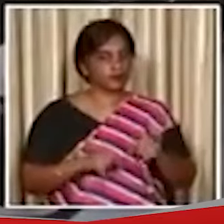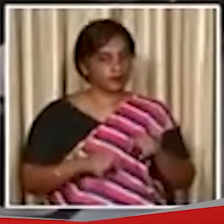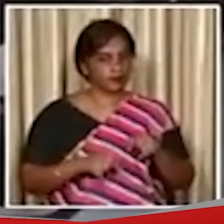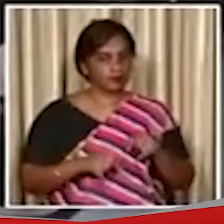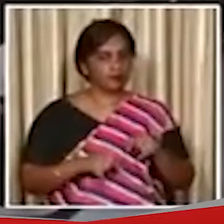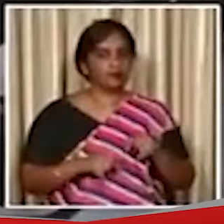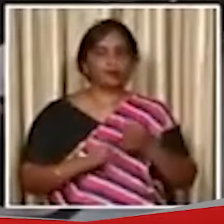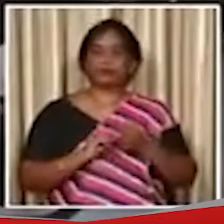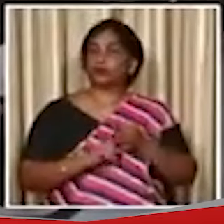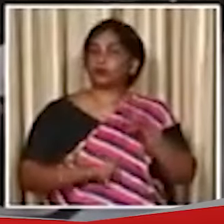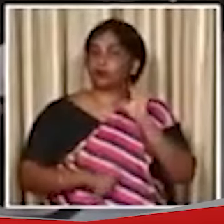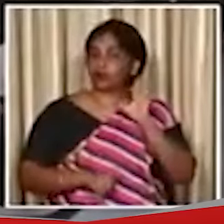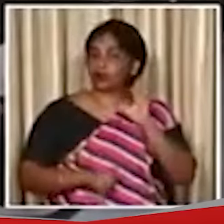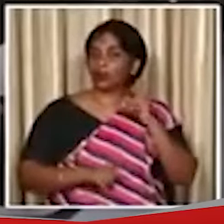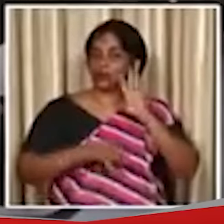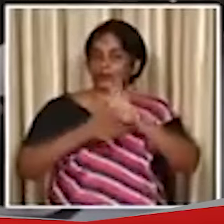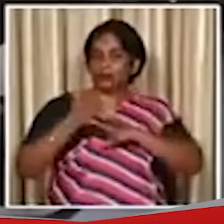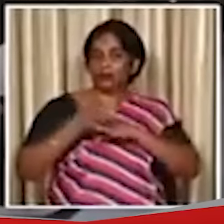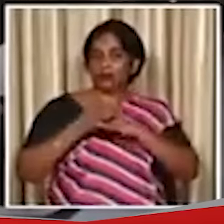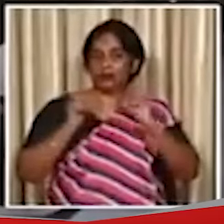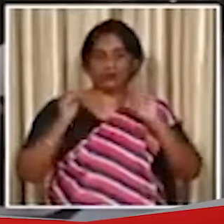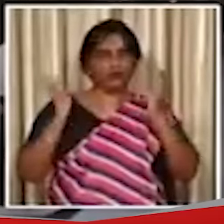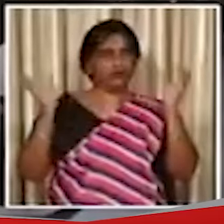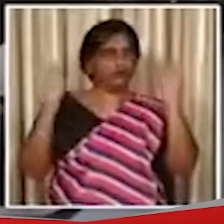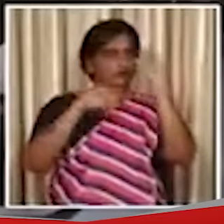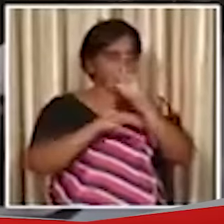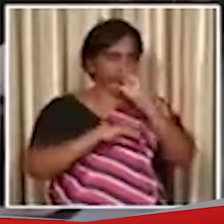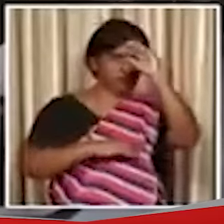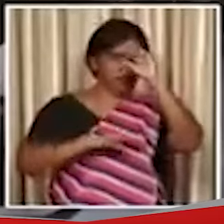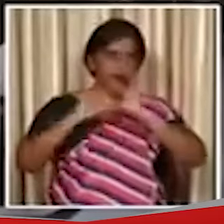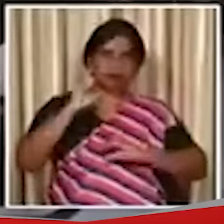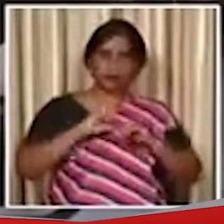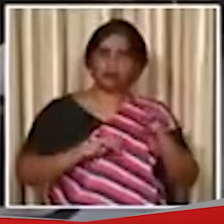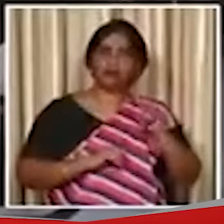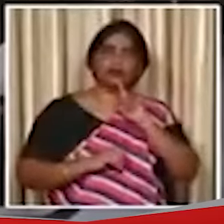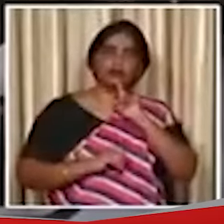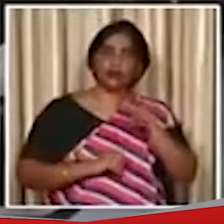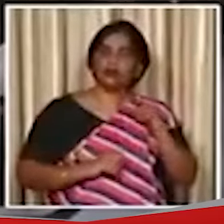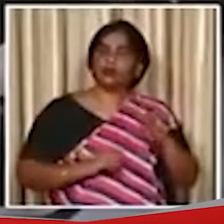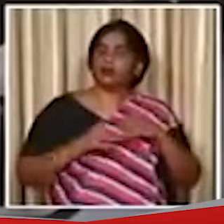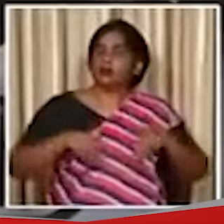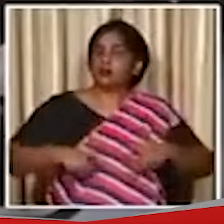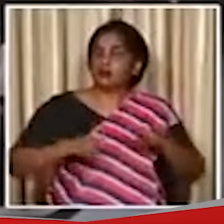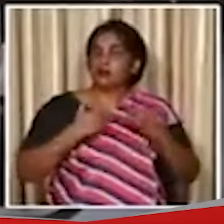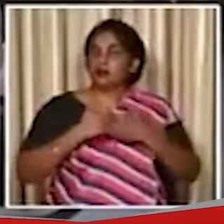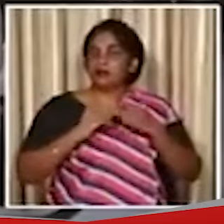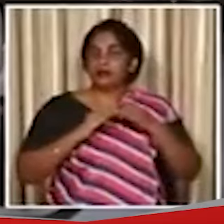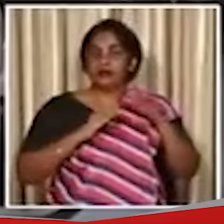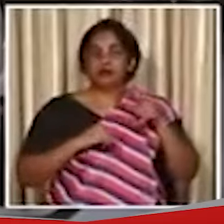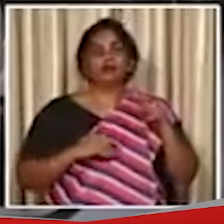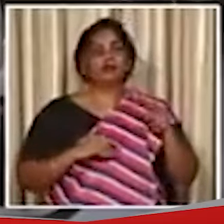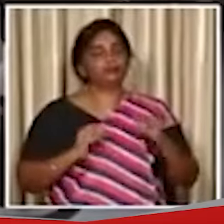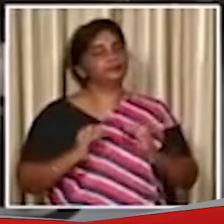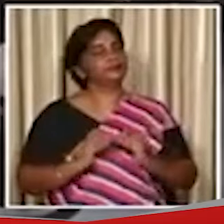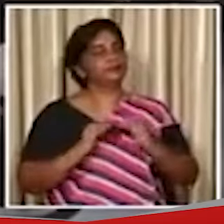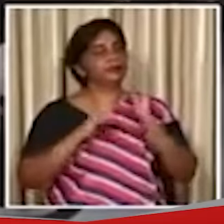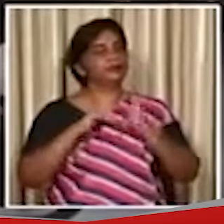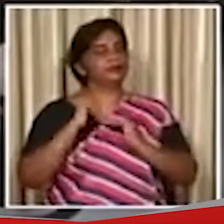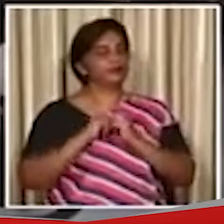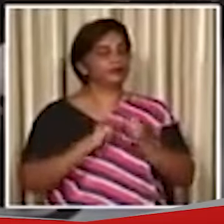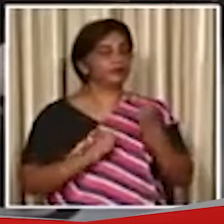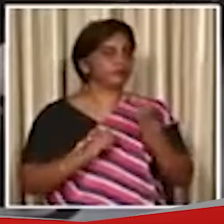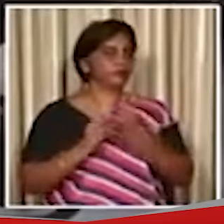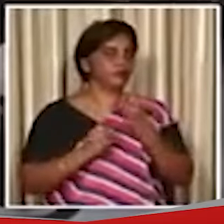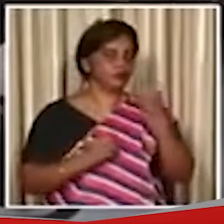අදමේ ජනාධිපති වරයාගේ වැසිීර්සේ මාරු කිරීම. දැම් මේකේ කියන්න හදනෝ මේ පාරවල් හදන්න ගම්මලතන සංවධන කටු